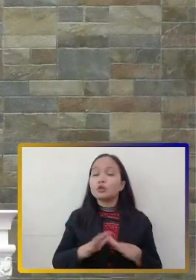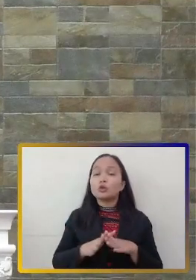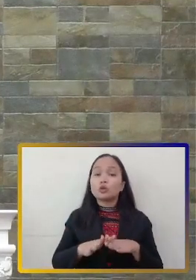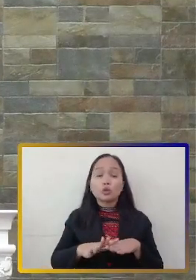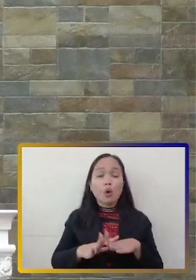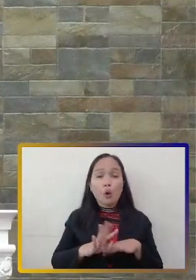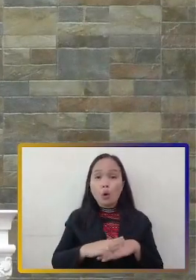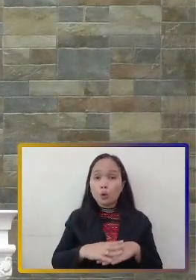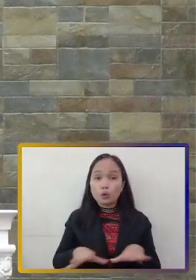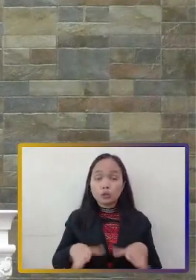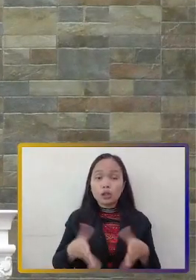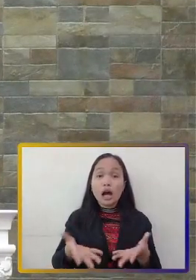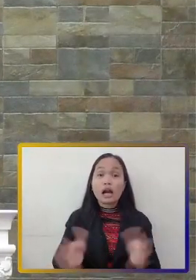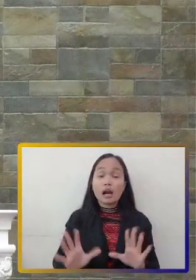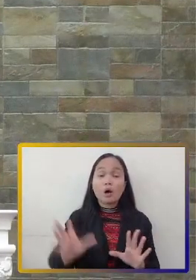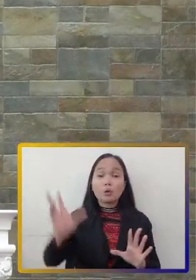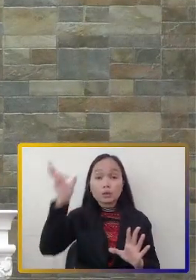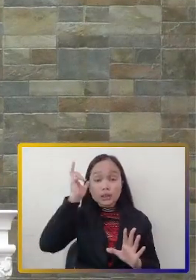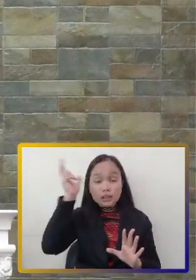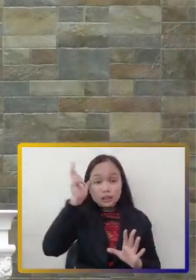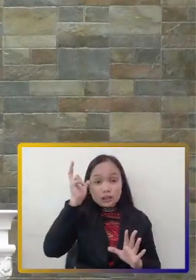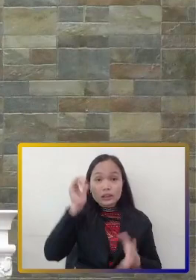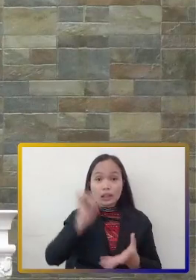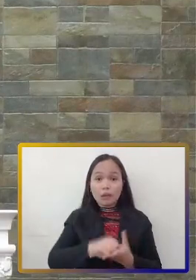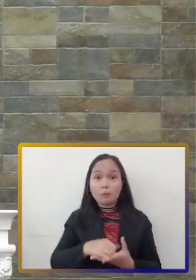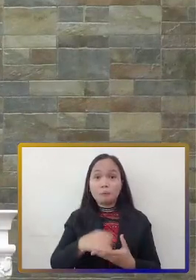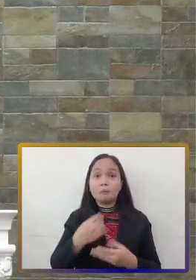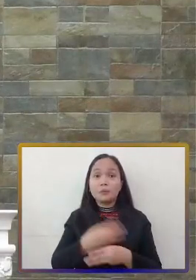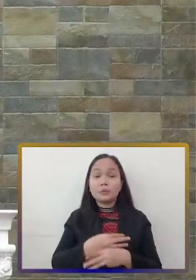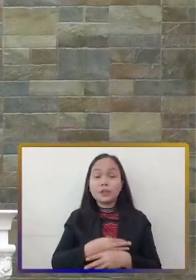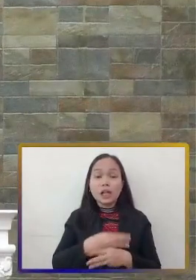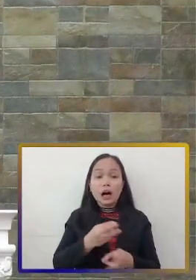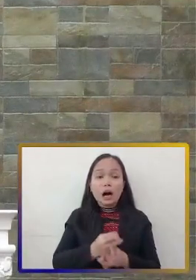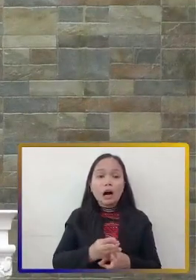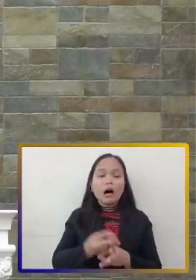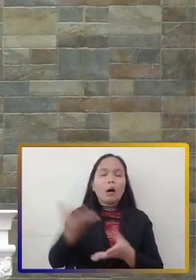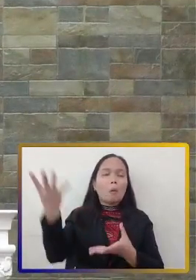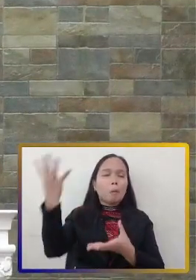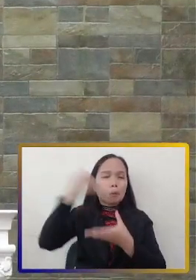pahintulutan ang diablo na gawing storage ang isipan ninyo.